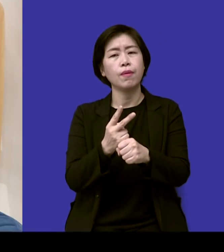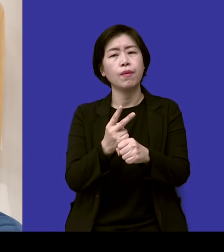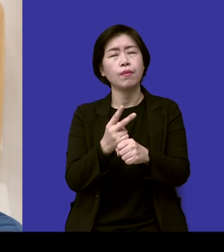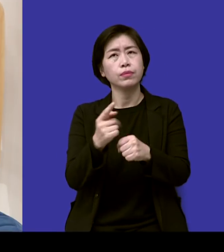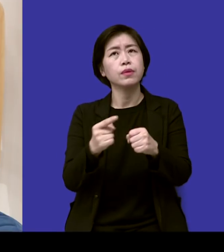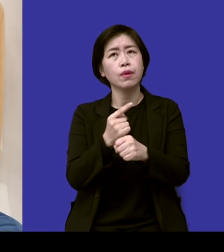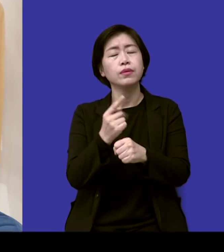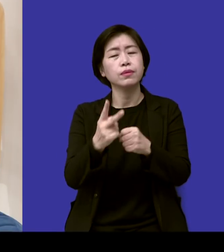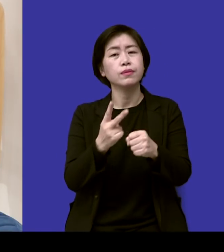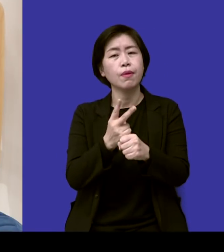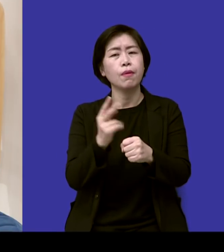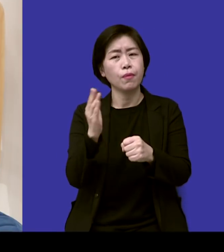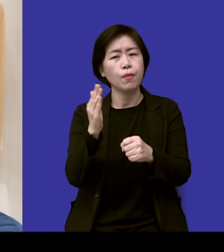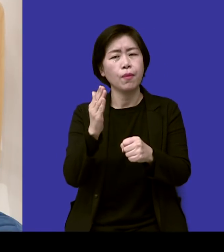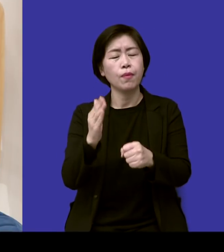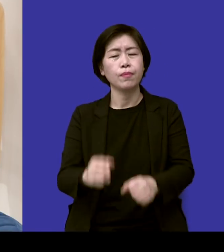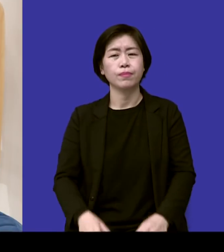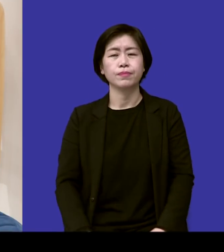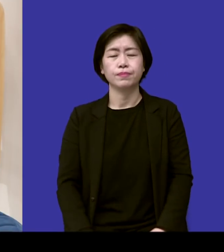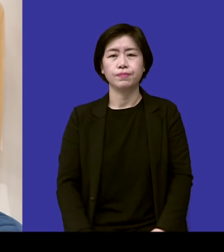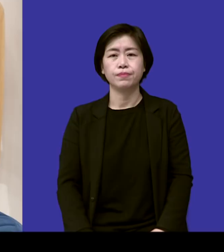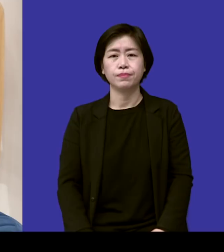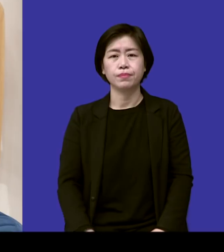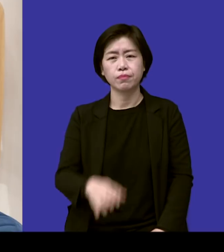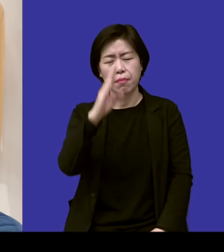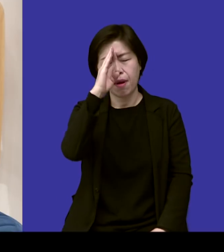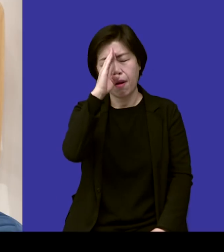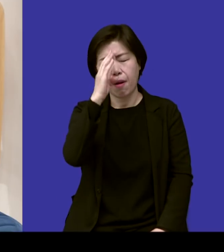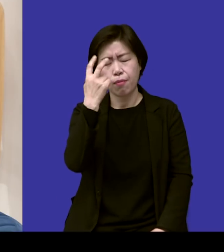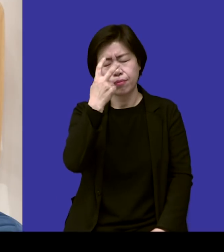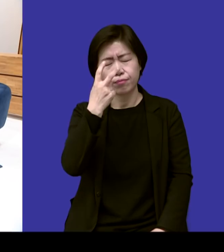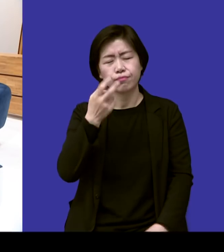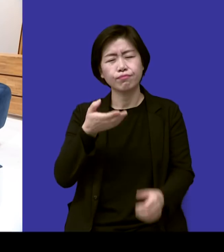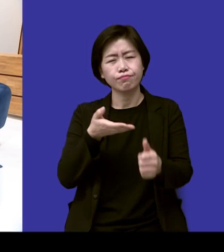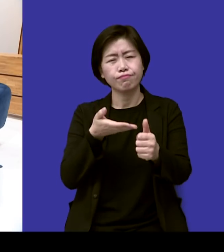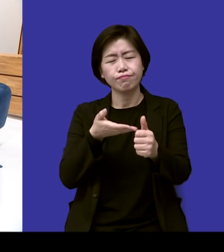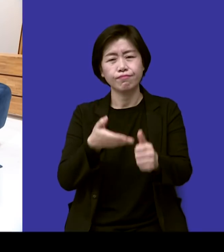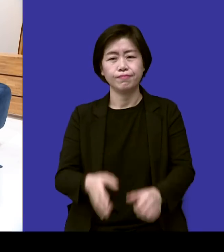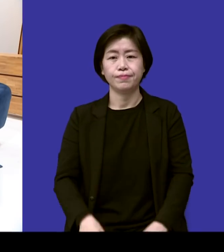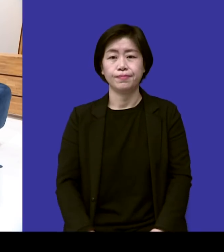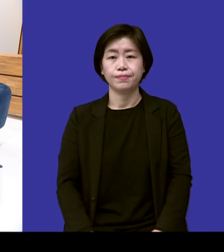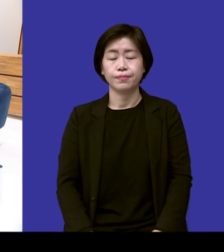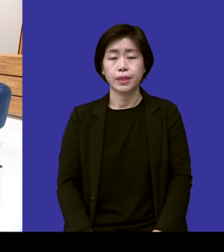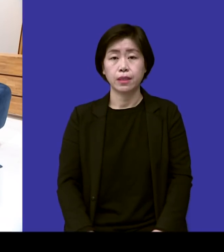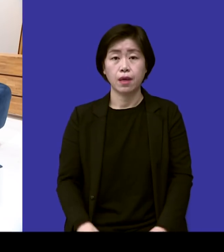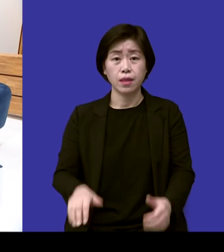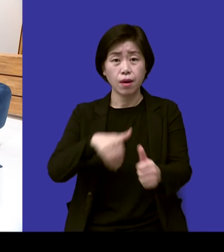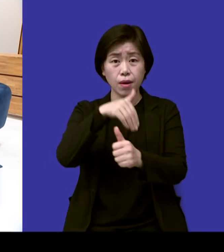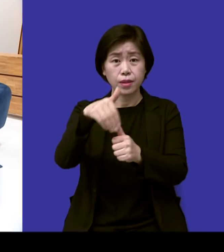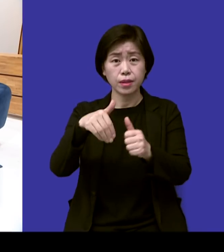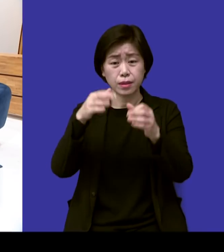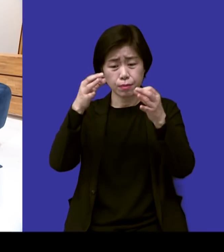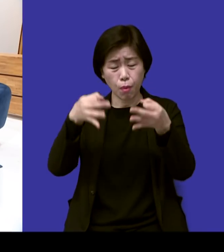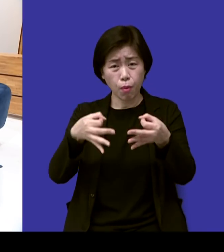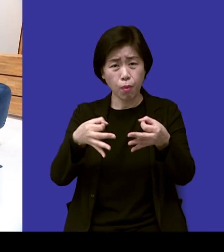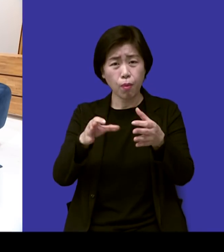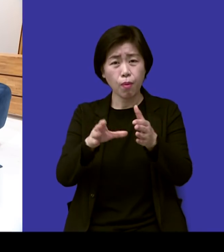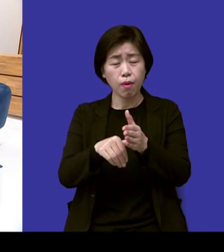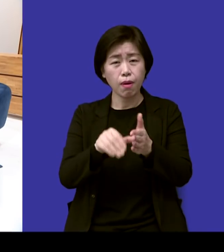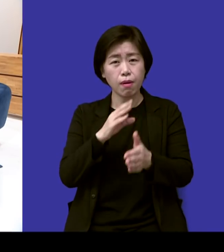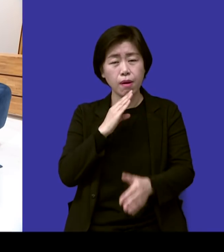한 1년에서 2년 정도 병간호를 했었죠. 좀 현실적으로 자괴감이 들지 않았어요? 왜냐면 내가 뭐